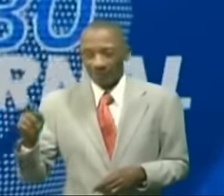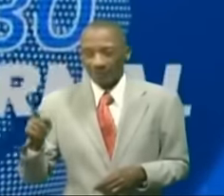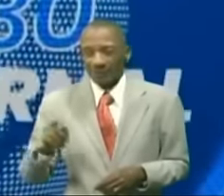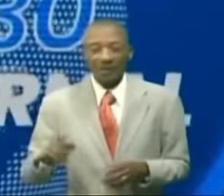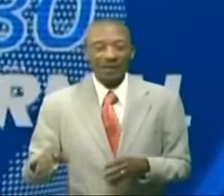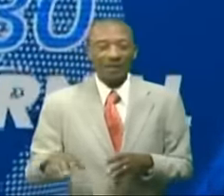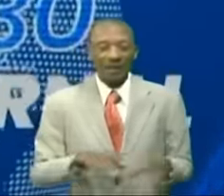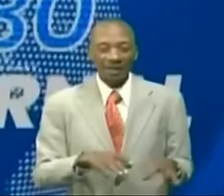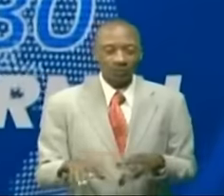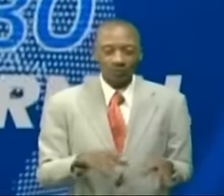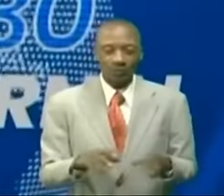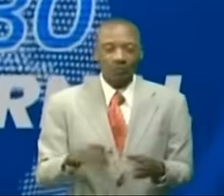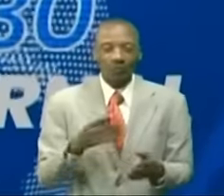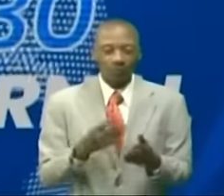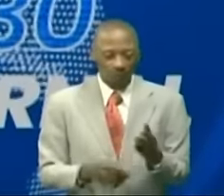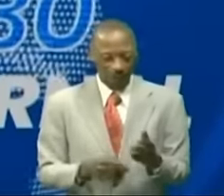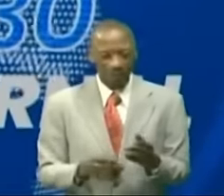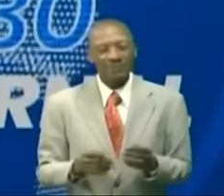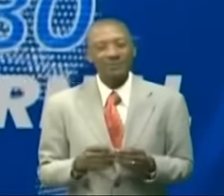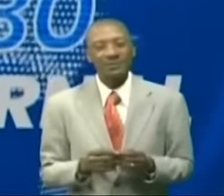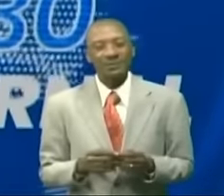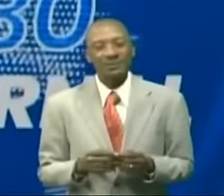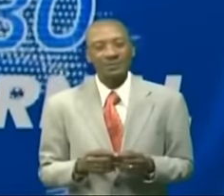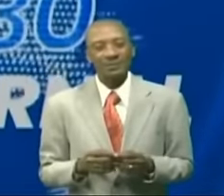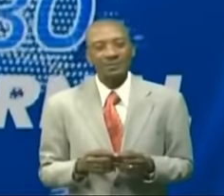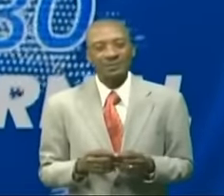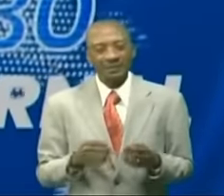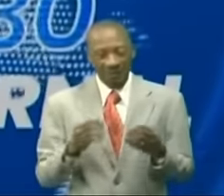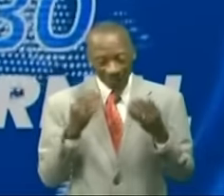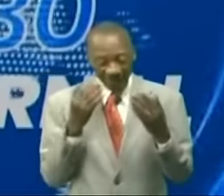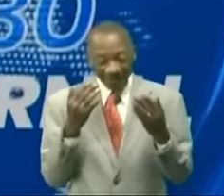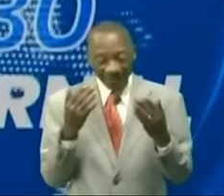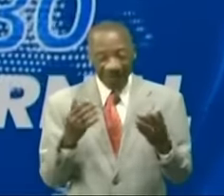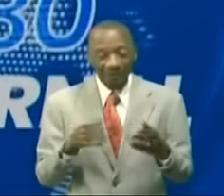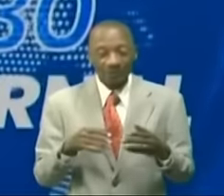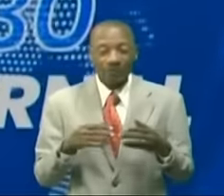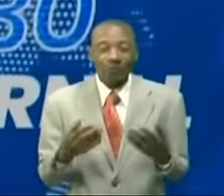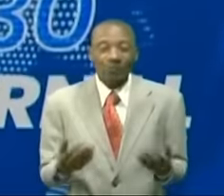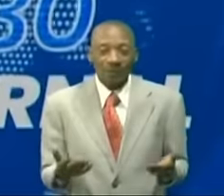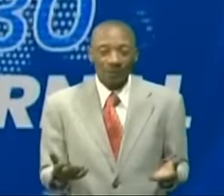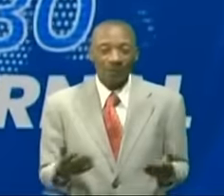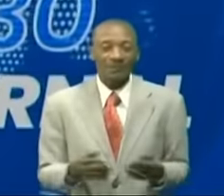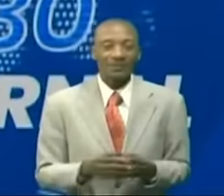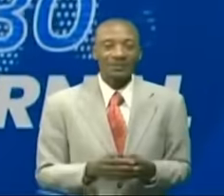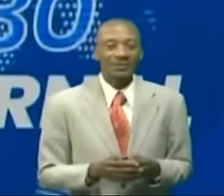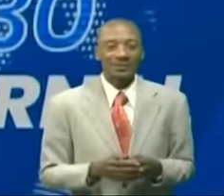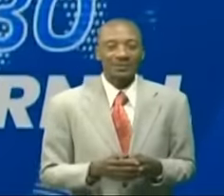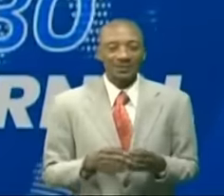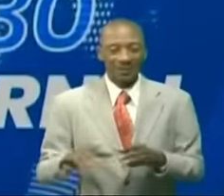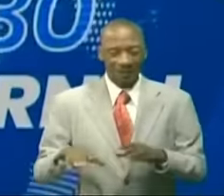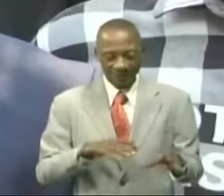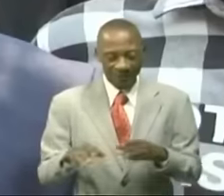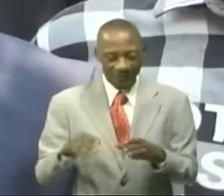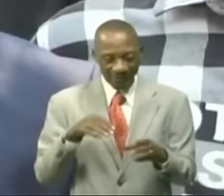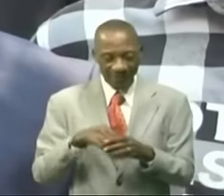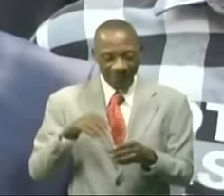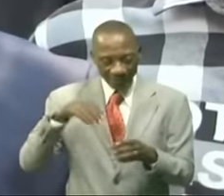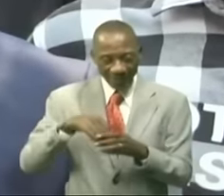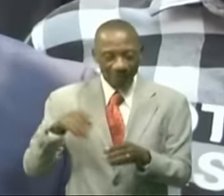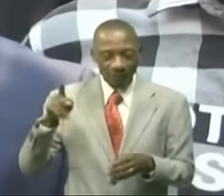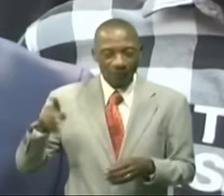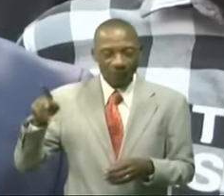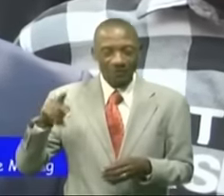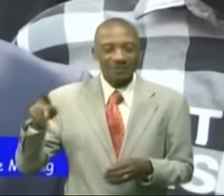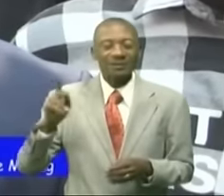un préavis de grève si l'employeur ne répond pas au cahier de charges lui présenté en cette période de négociation.